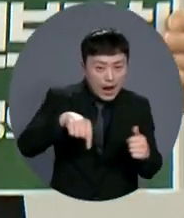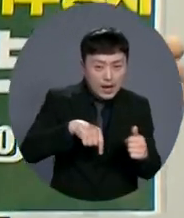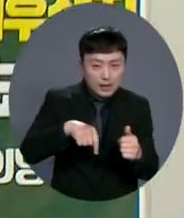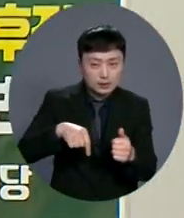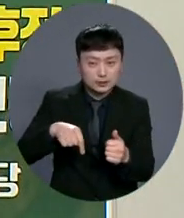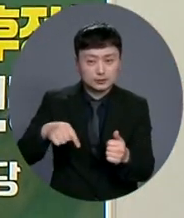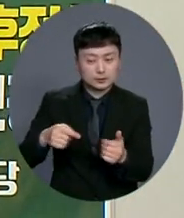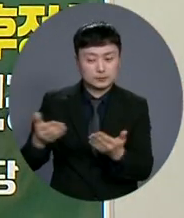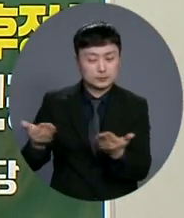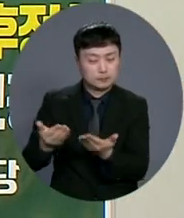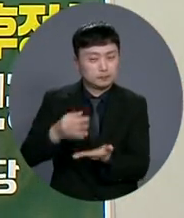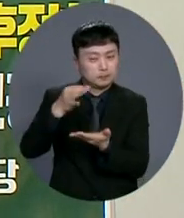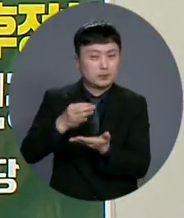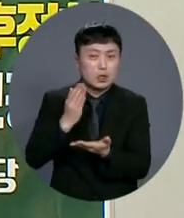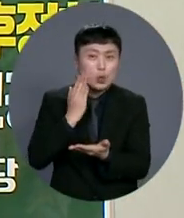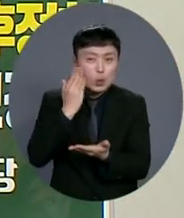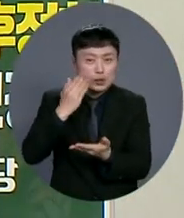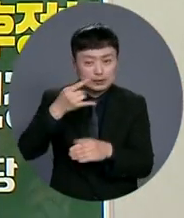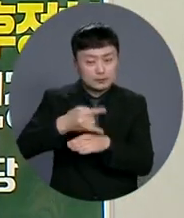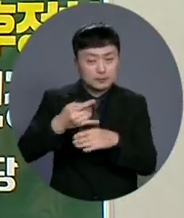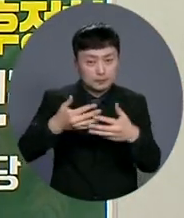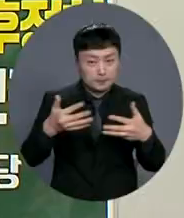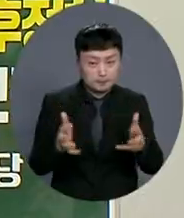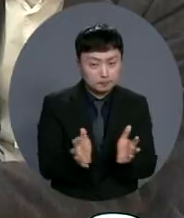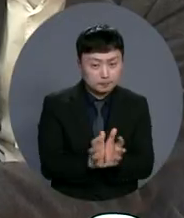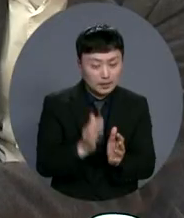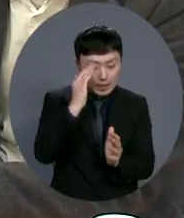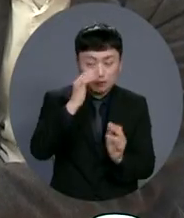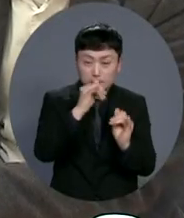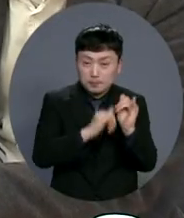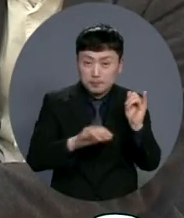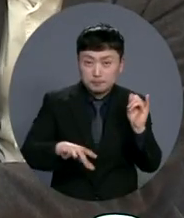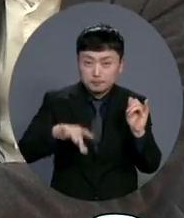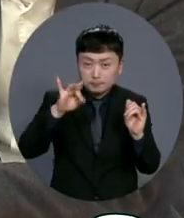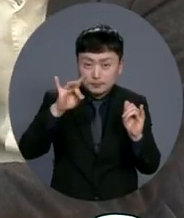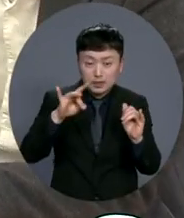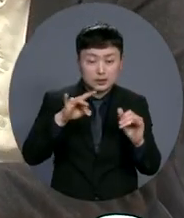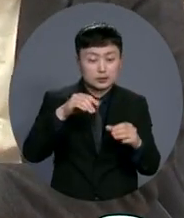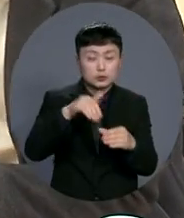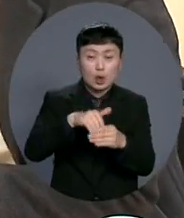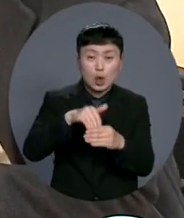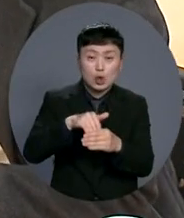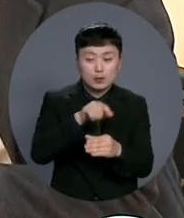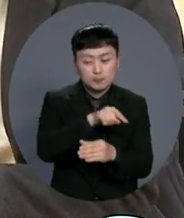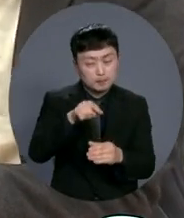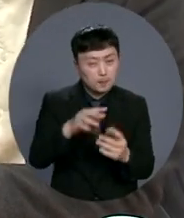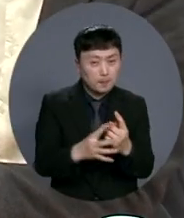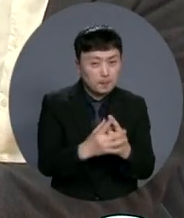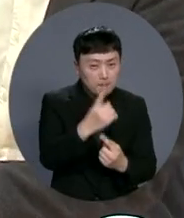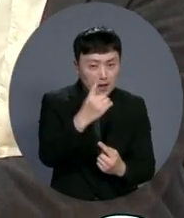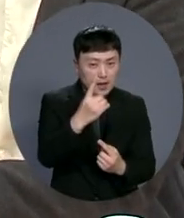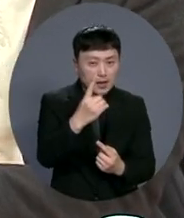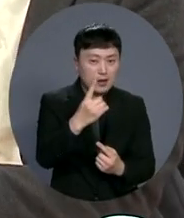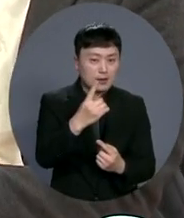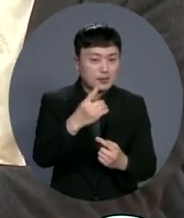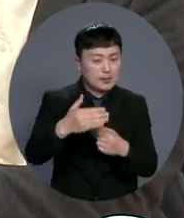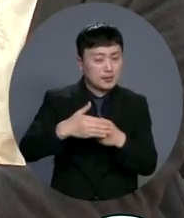나온 녹색정의당. 우리나라 정치사 최초의 선거 연합 정당이 과연 어떤